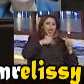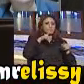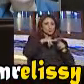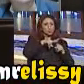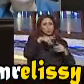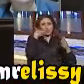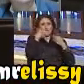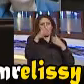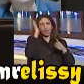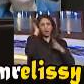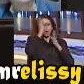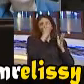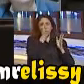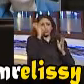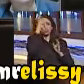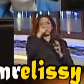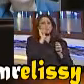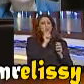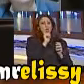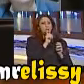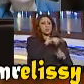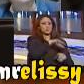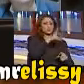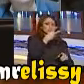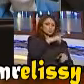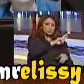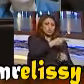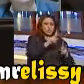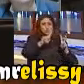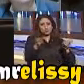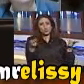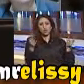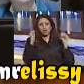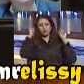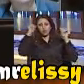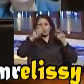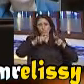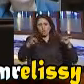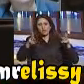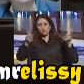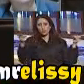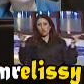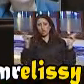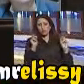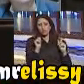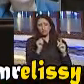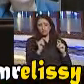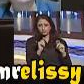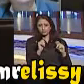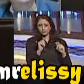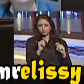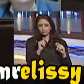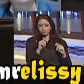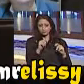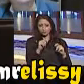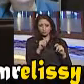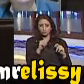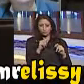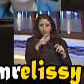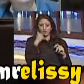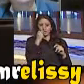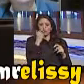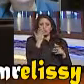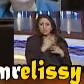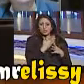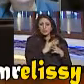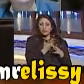استمرار الاعتصام إلى سقوط النظام، لا شك إنه النظام فقد كتير جدا جدا جدا من شرعيته